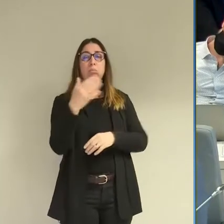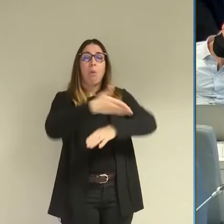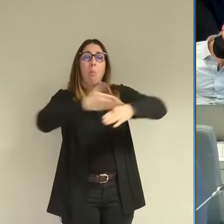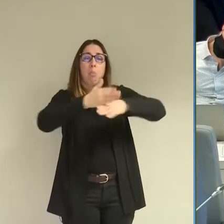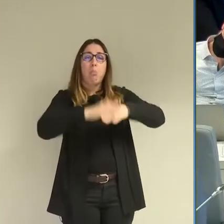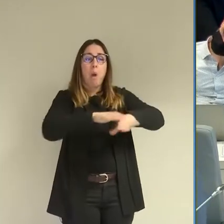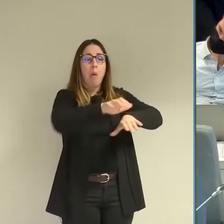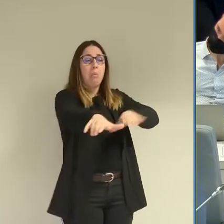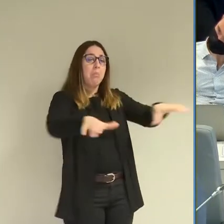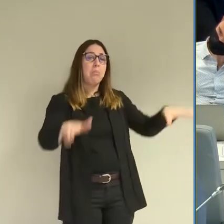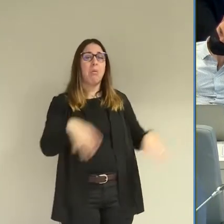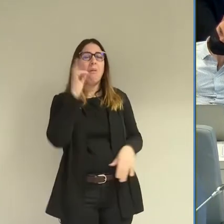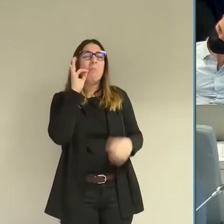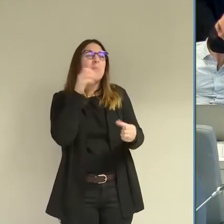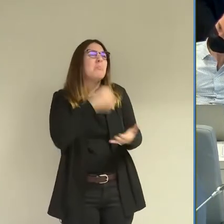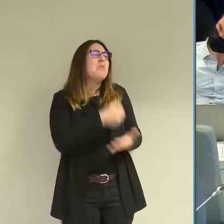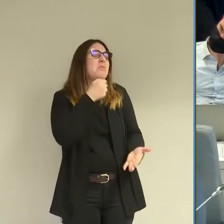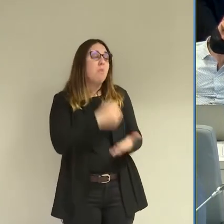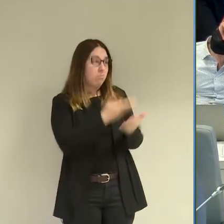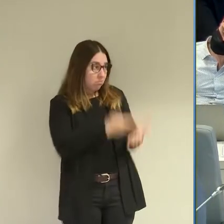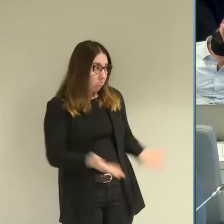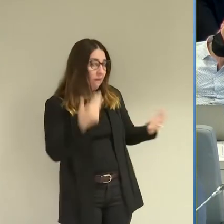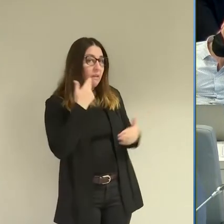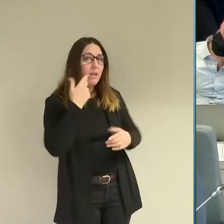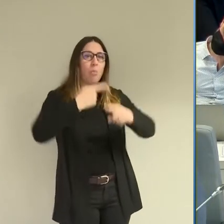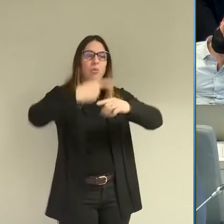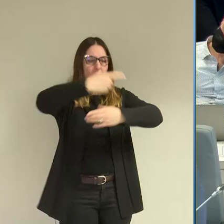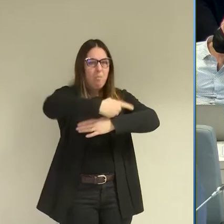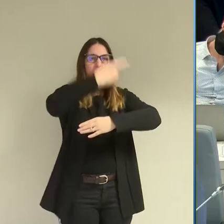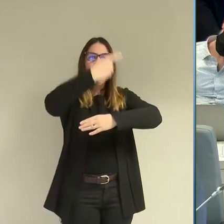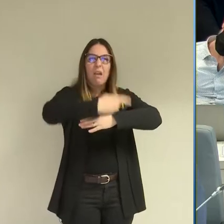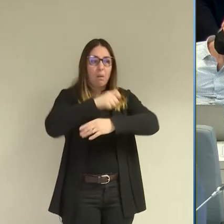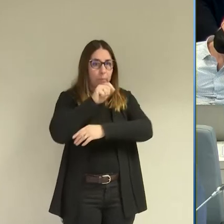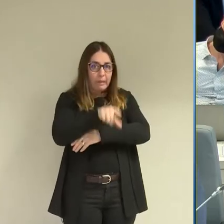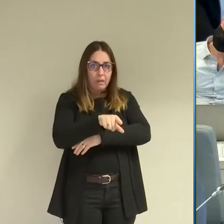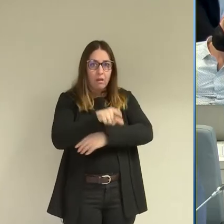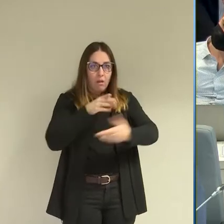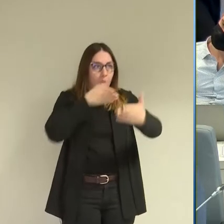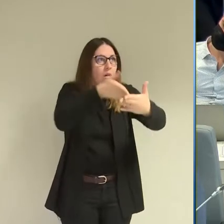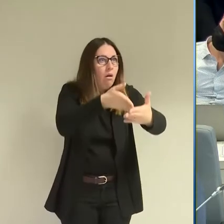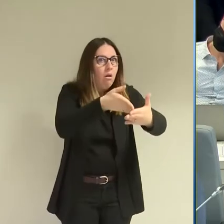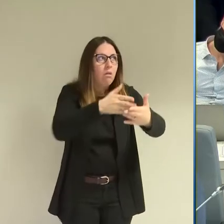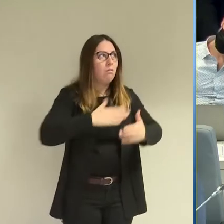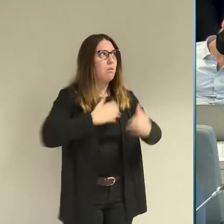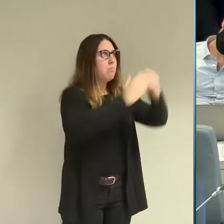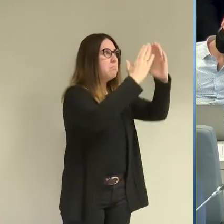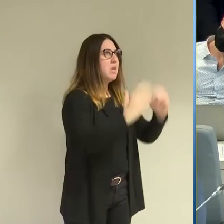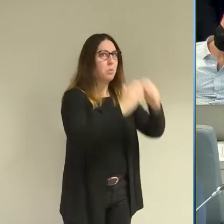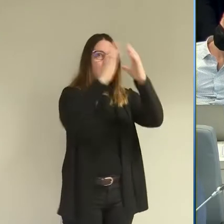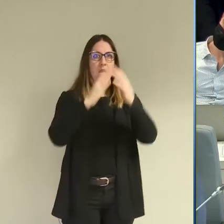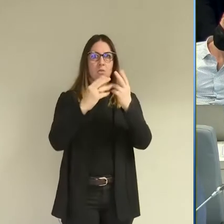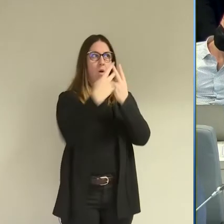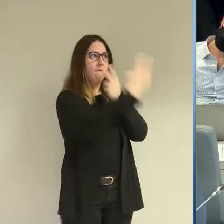voilà pour la qualité de l'espace public est une barrière qui empêche les riverains d'accéder à leurs deux maisons en face de l'école